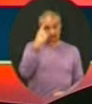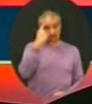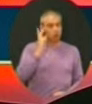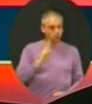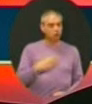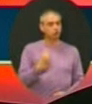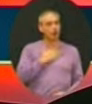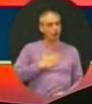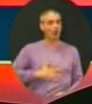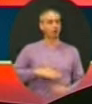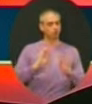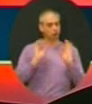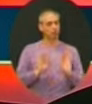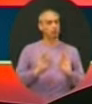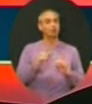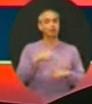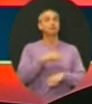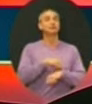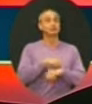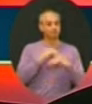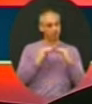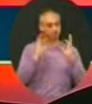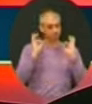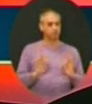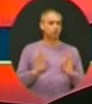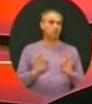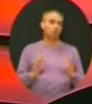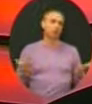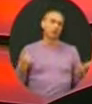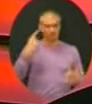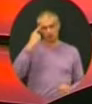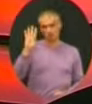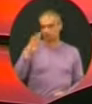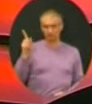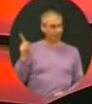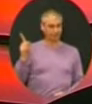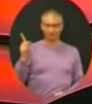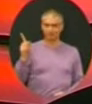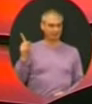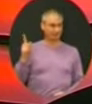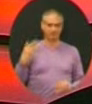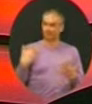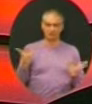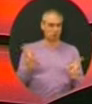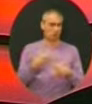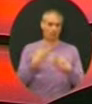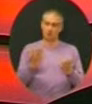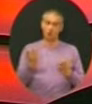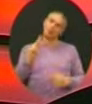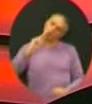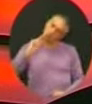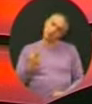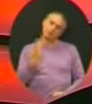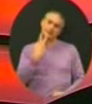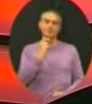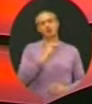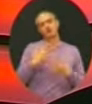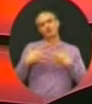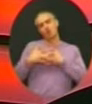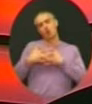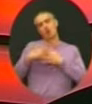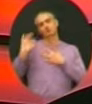שיש רצון טוב שזו שעת כושר, אבל ידענו שלבנימין נתניהו לא תהיה את היכולת, והוא שוב פעם יעדיף את